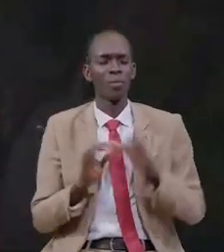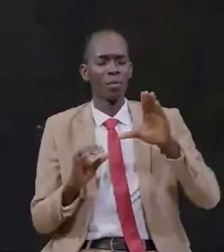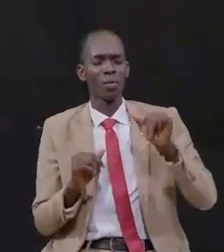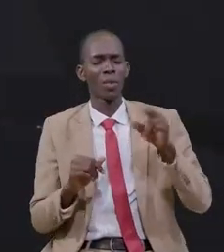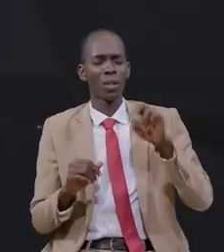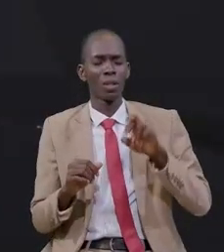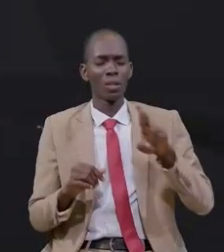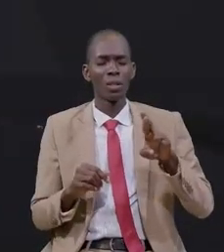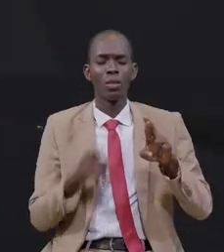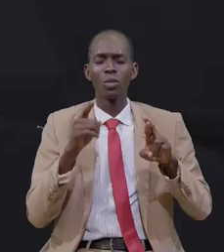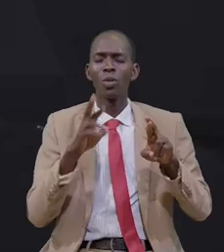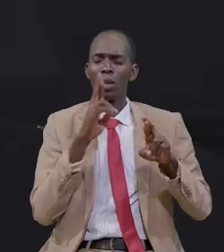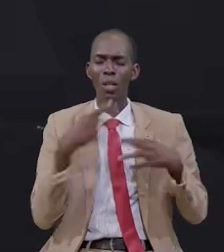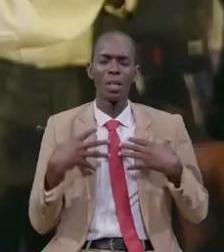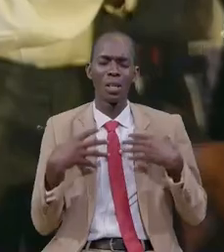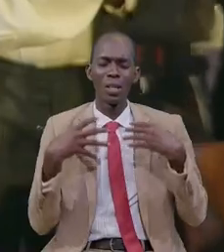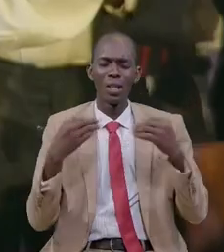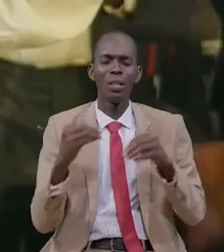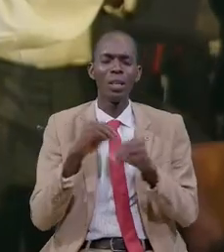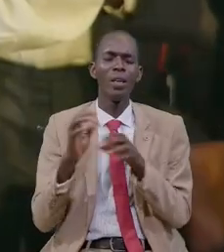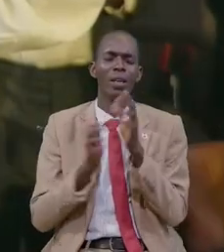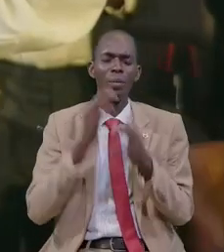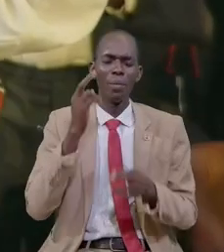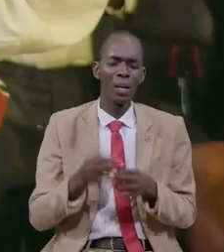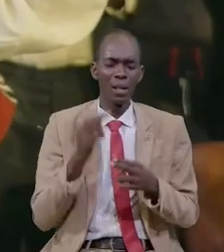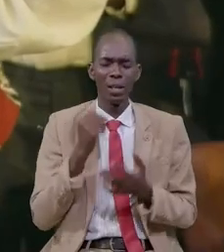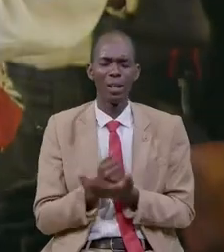Cancer, sois guéri au nom de Jésus.